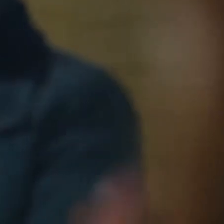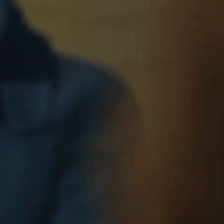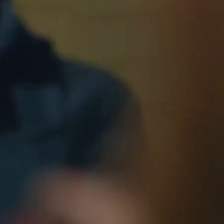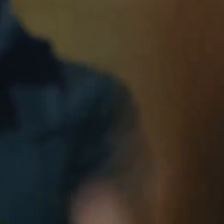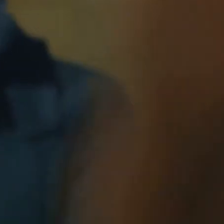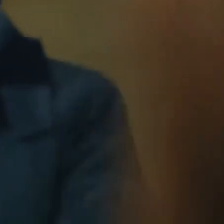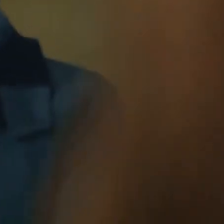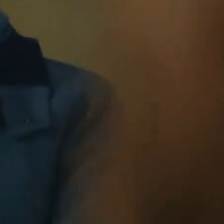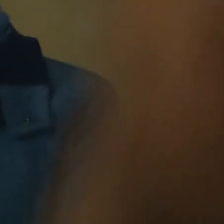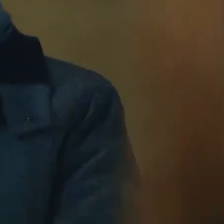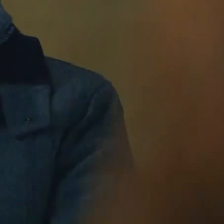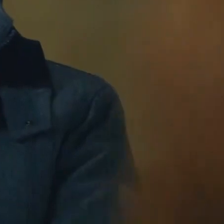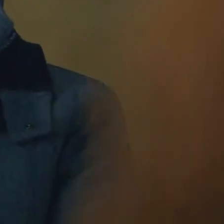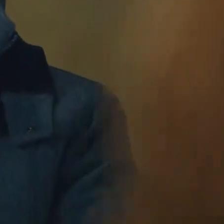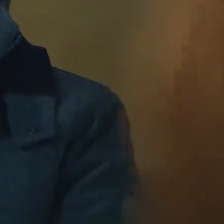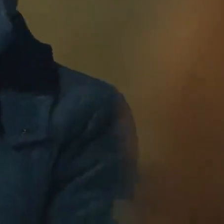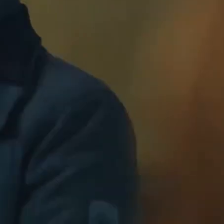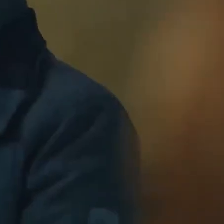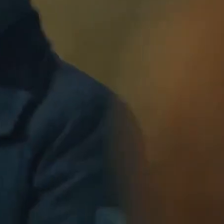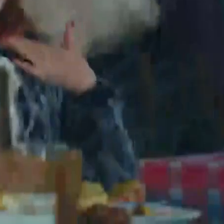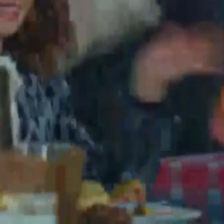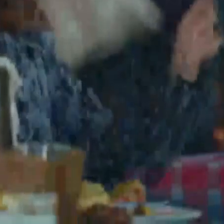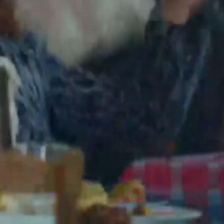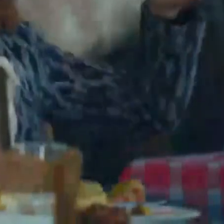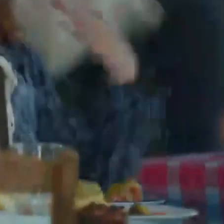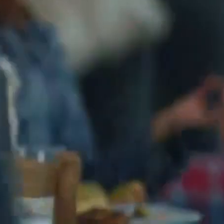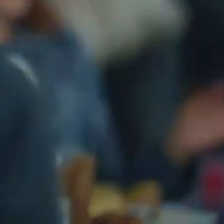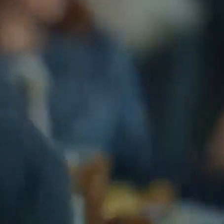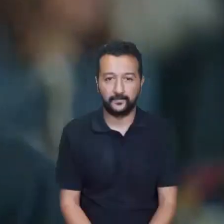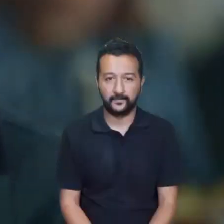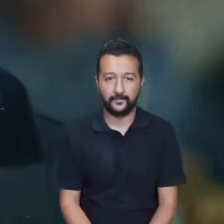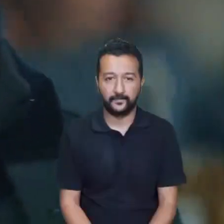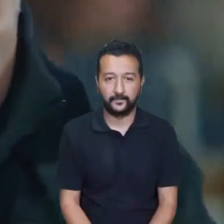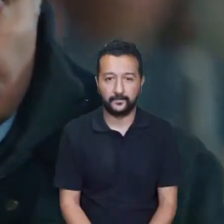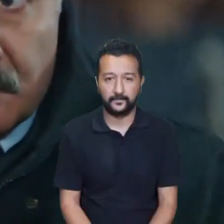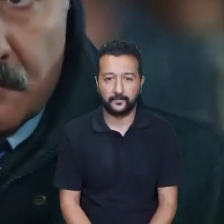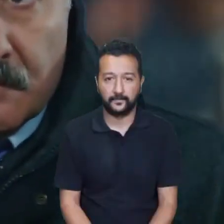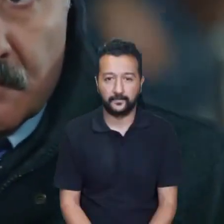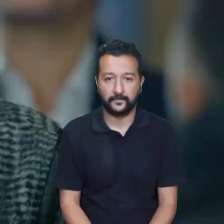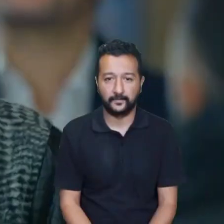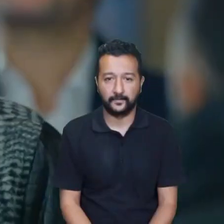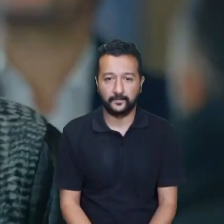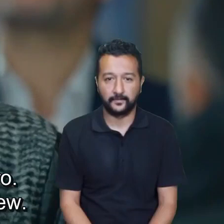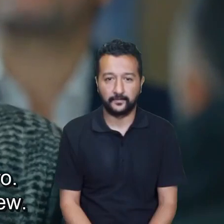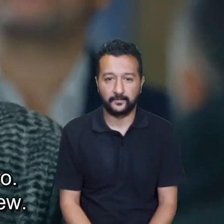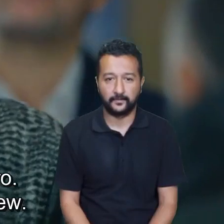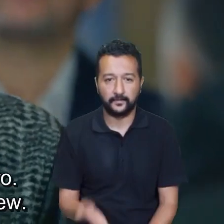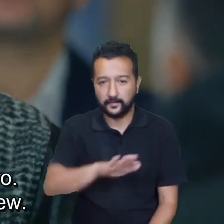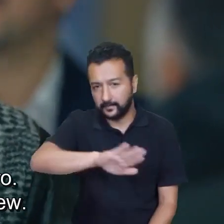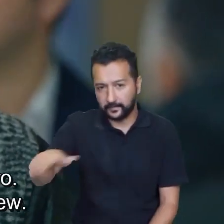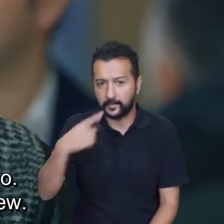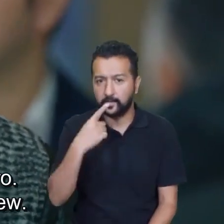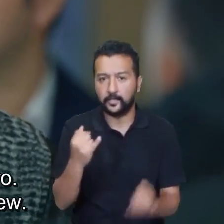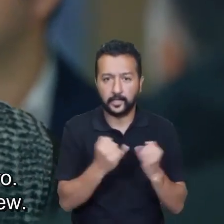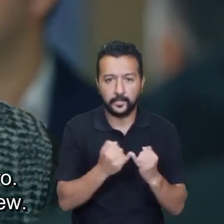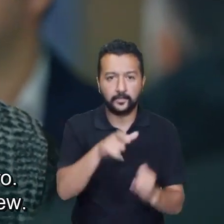bakıp kıskanarak sinirle yeniden daha çok çevrileyerek döndü. Ayşen'e bakışının önüne geçip hayırdır anlamında göz kırptı. Çekilsene